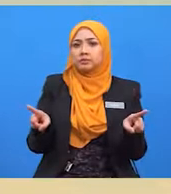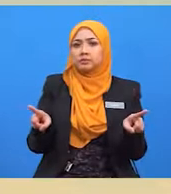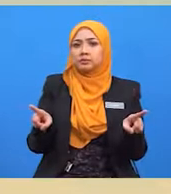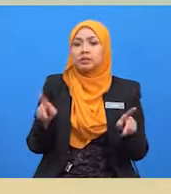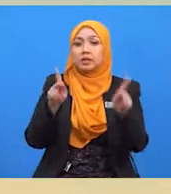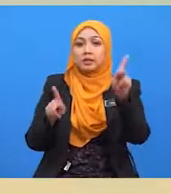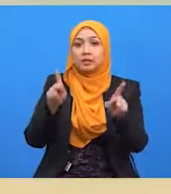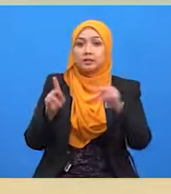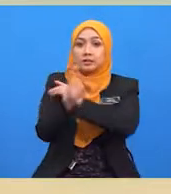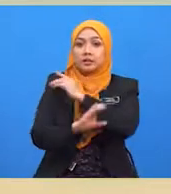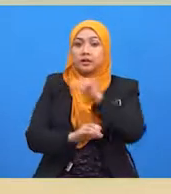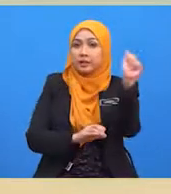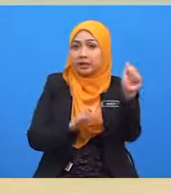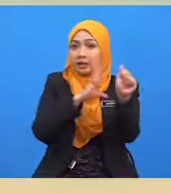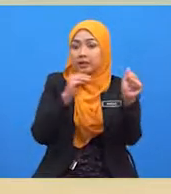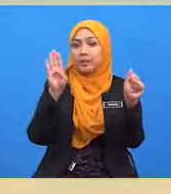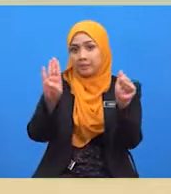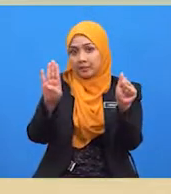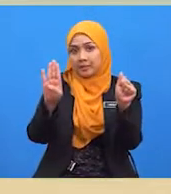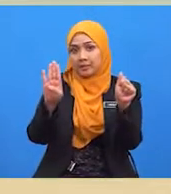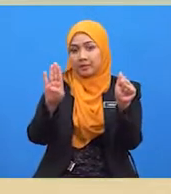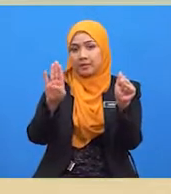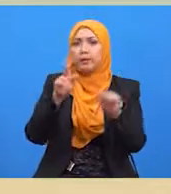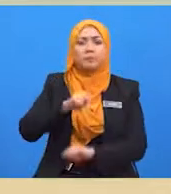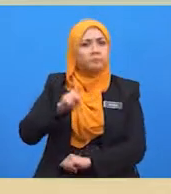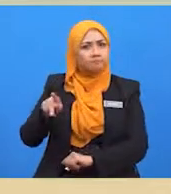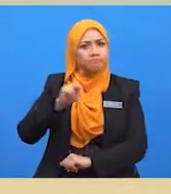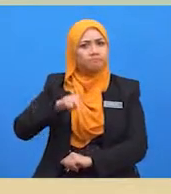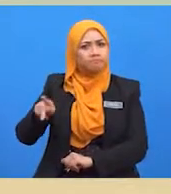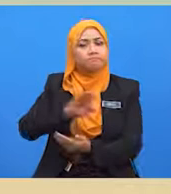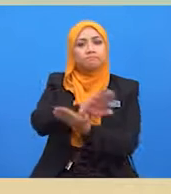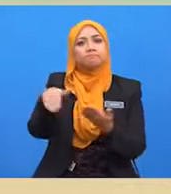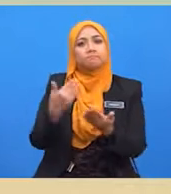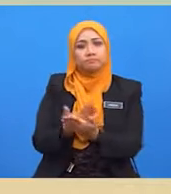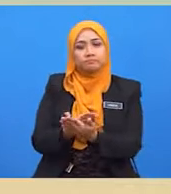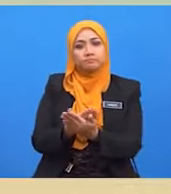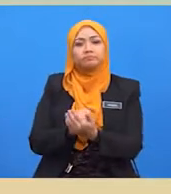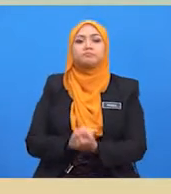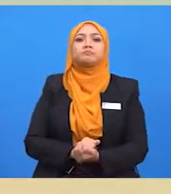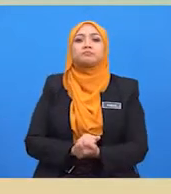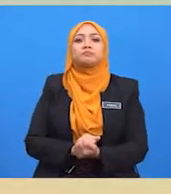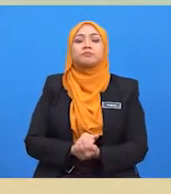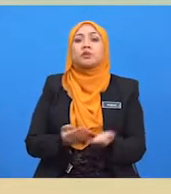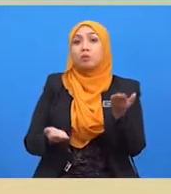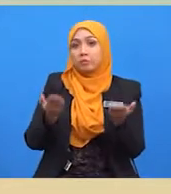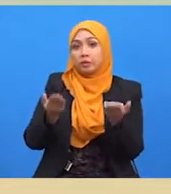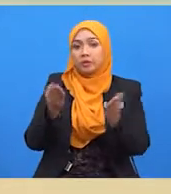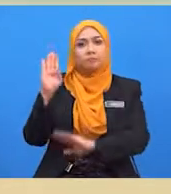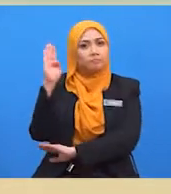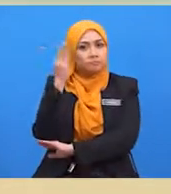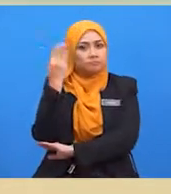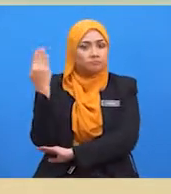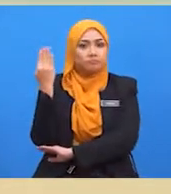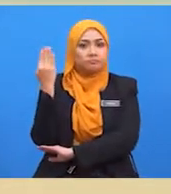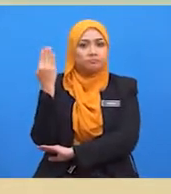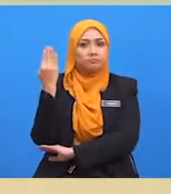A dan negara B. Pelajar-pelajar sekalian, kita andaikan bahawa negara A telah